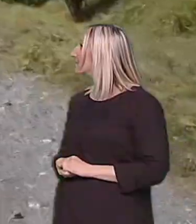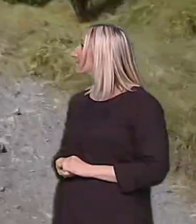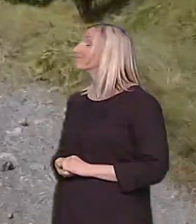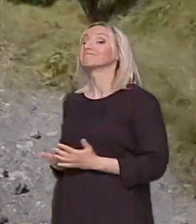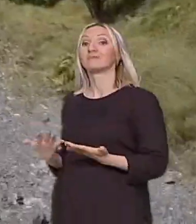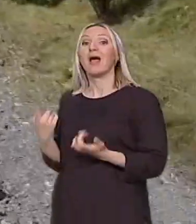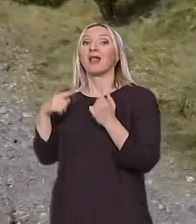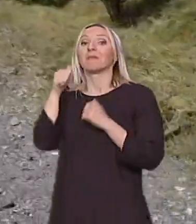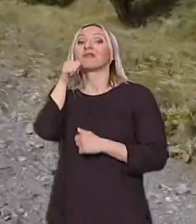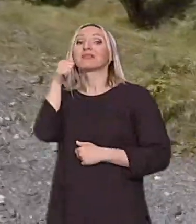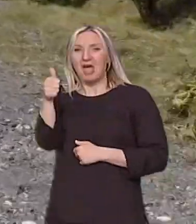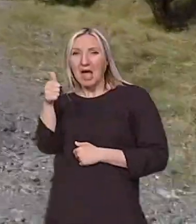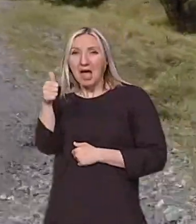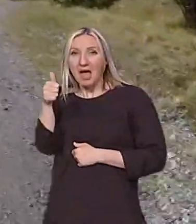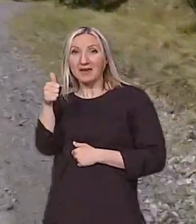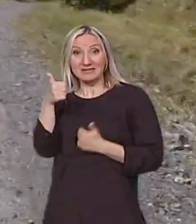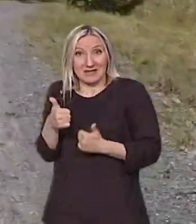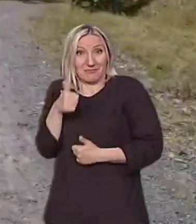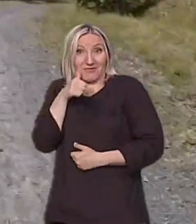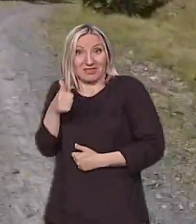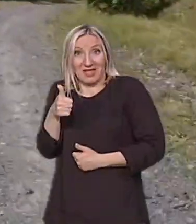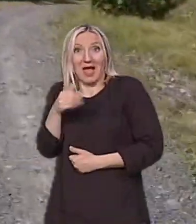Ali prvi je dan, snage imaju.